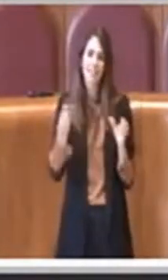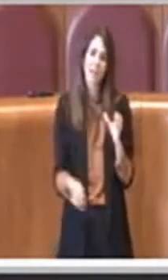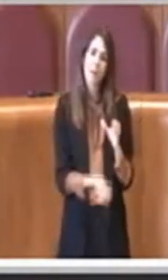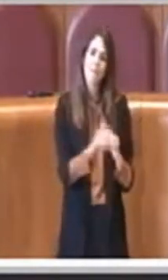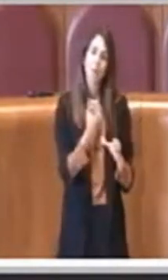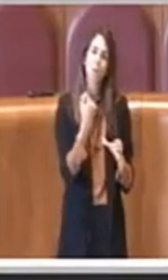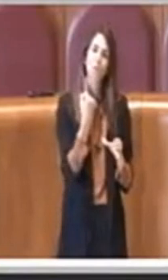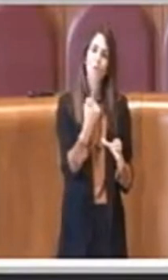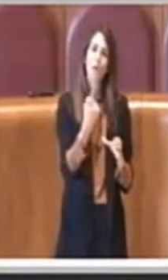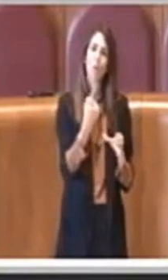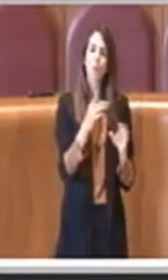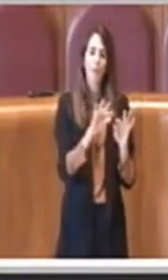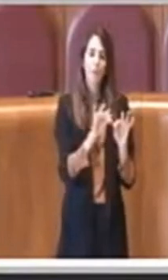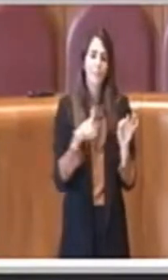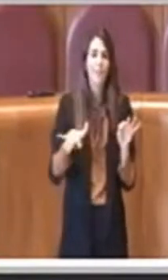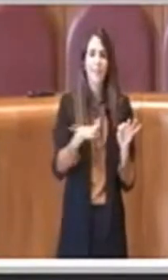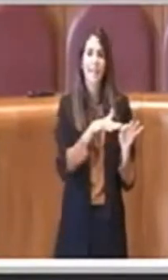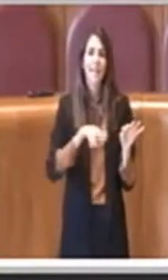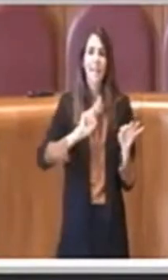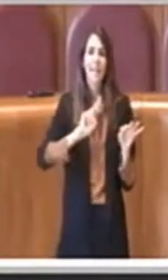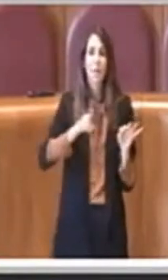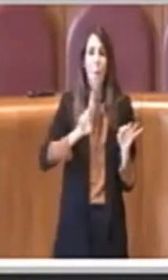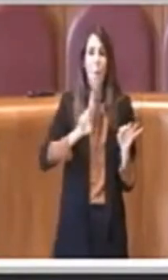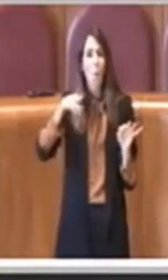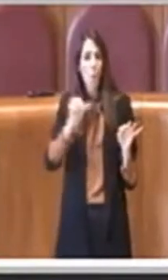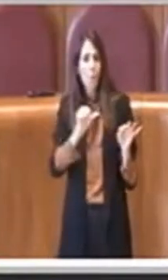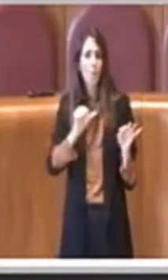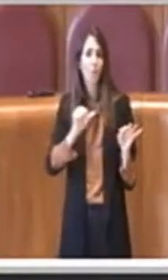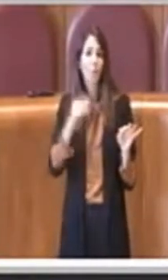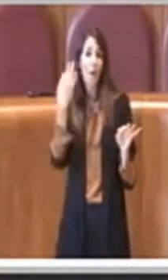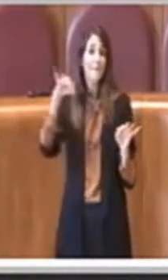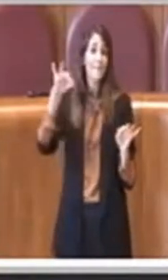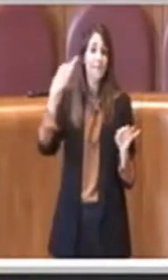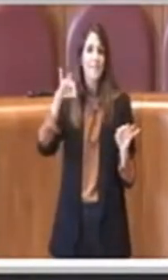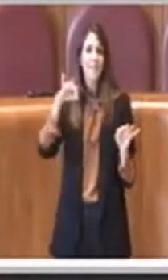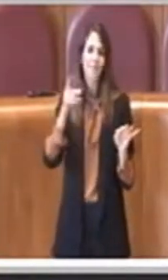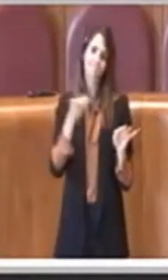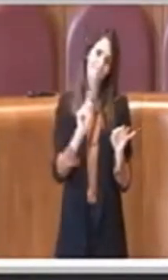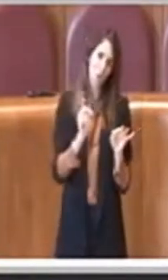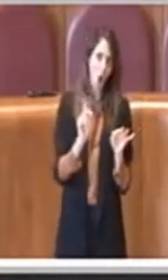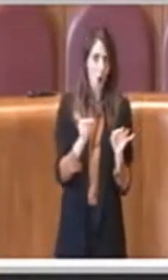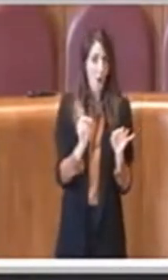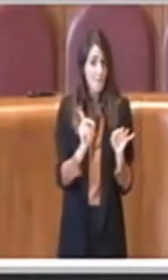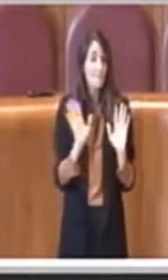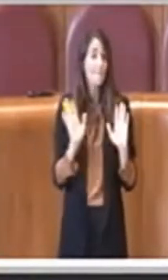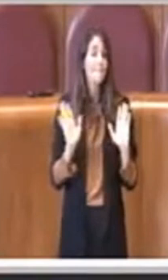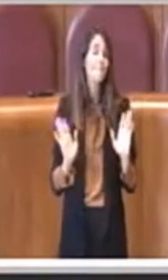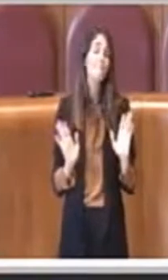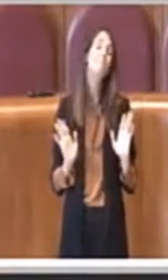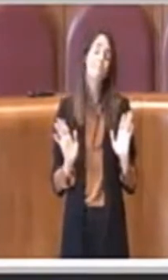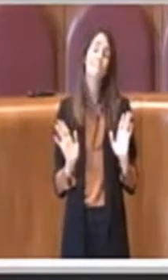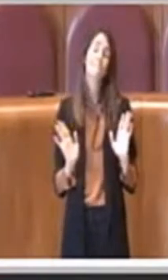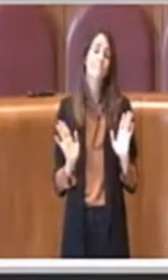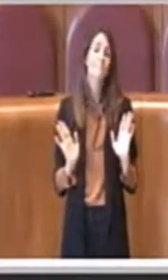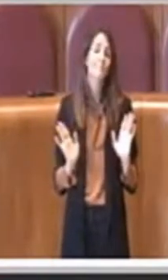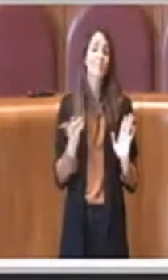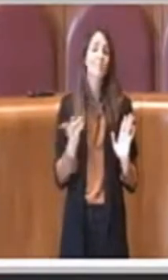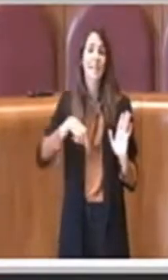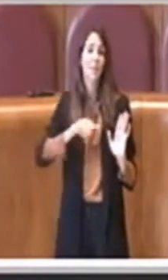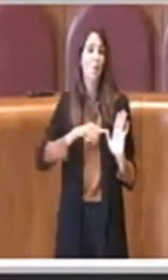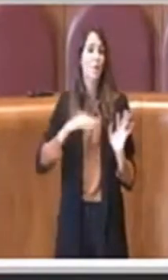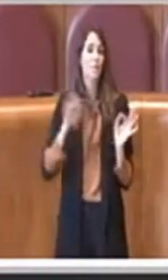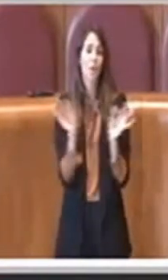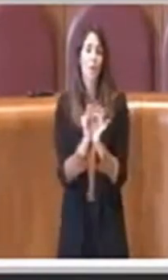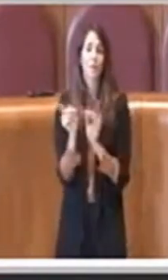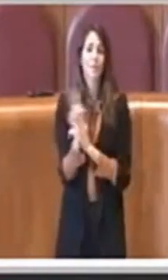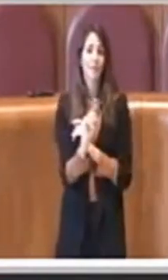utilizzare anche un altro termine, non di grande qualità, e perciò anche lì noi non siamo molto d'accordo su